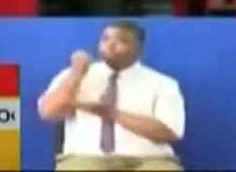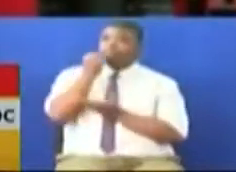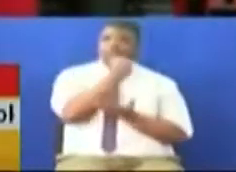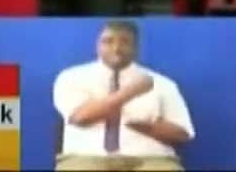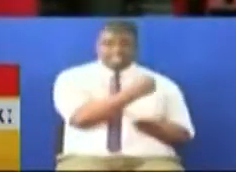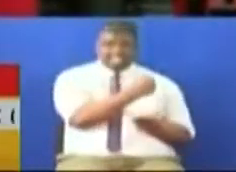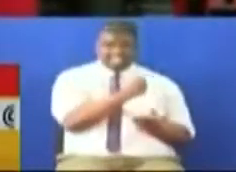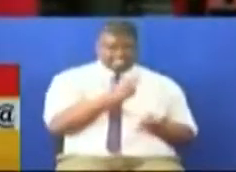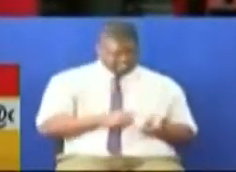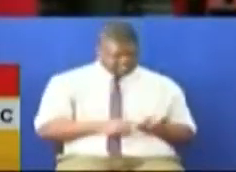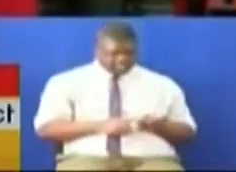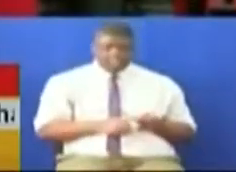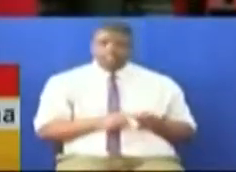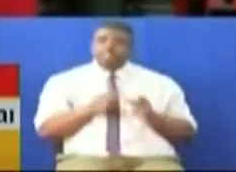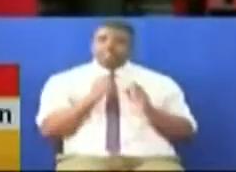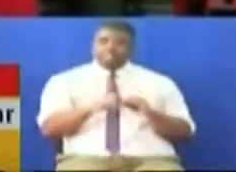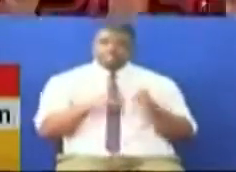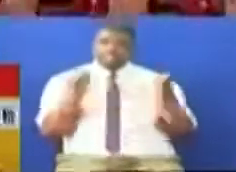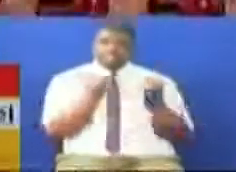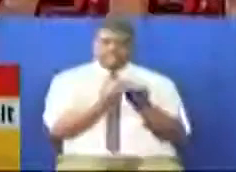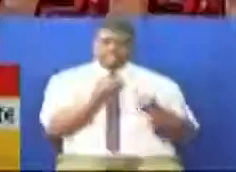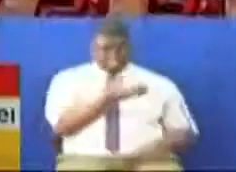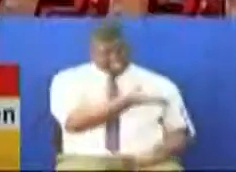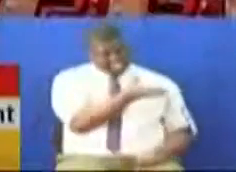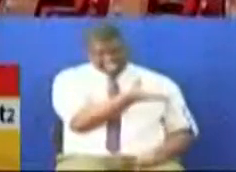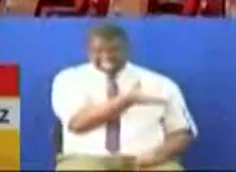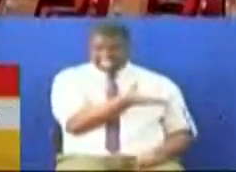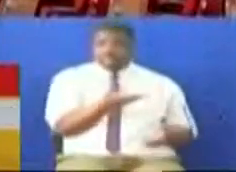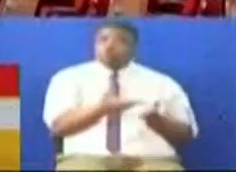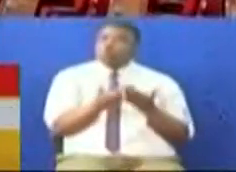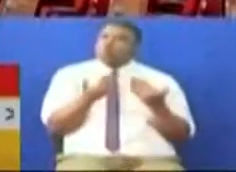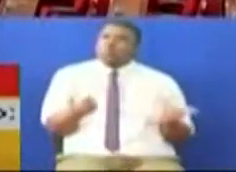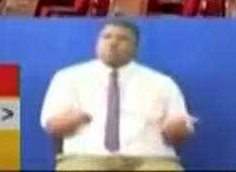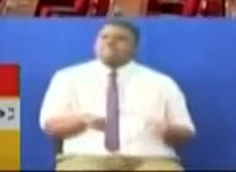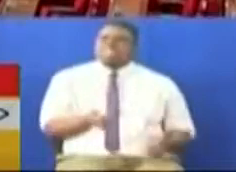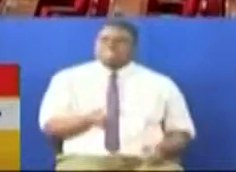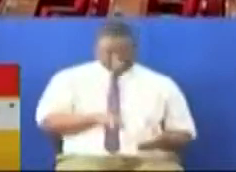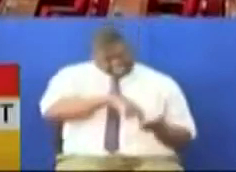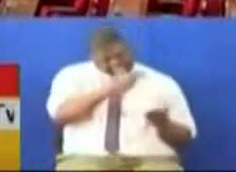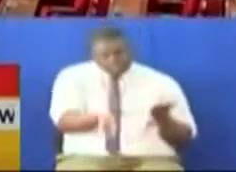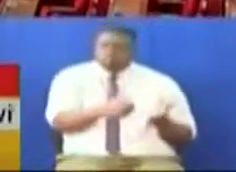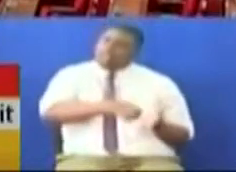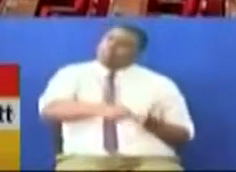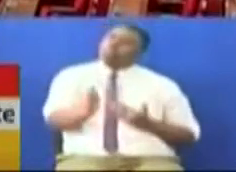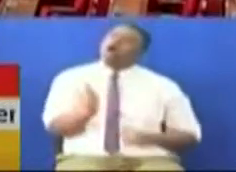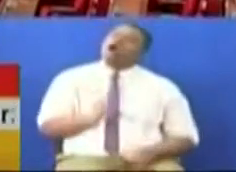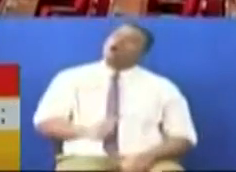zikiwepo za uendeshaji wa mashirika hayo. Iweje leo washindwe kulipa gharama hizo?